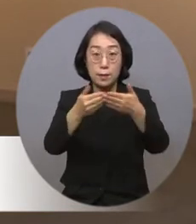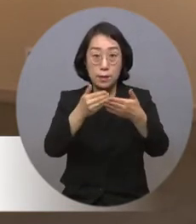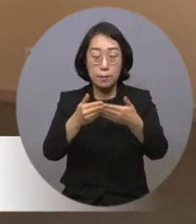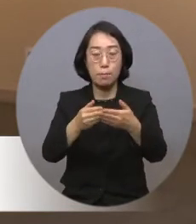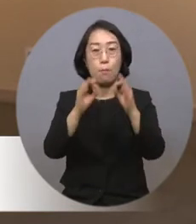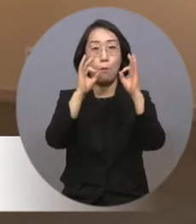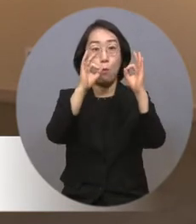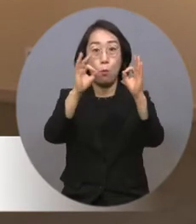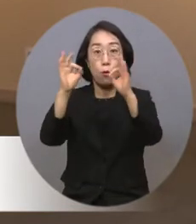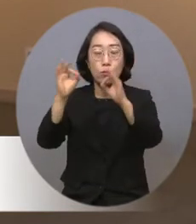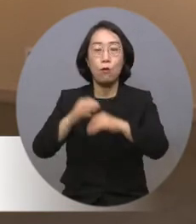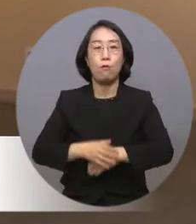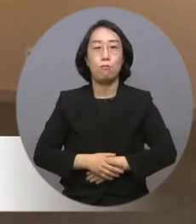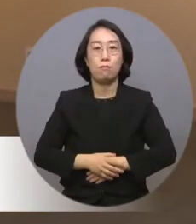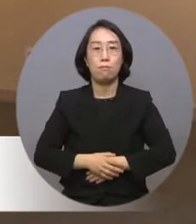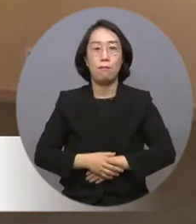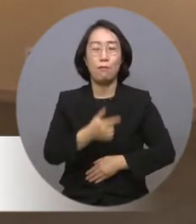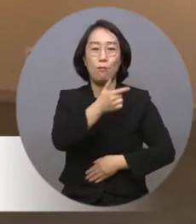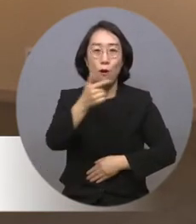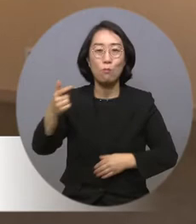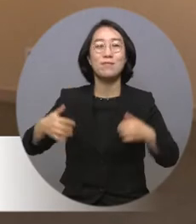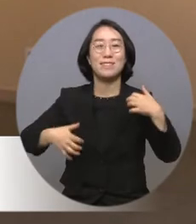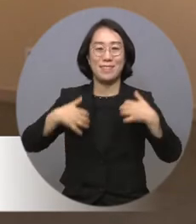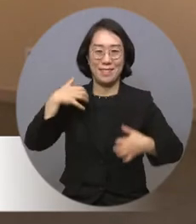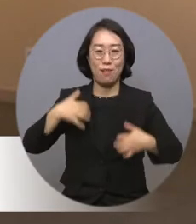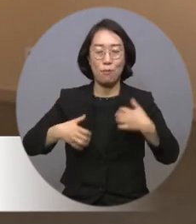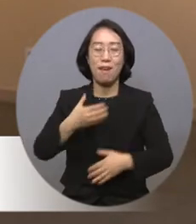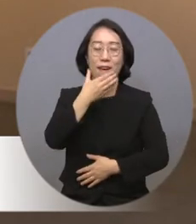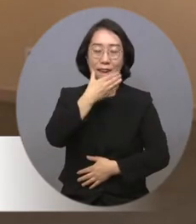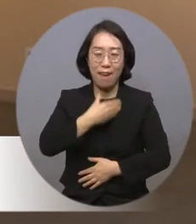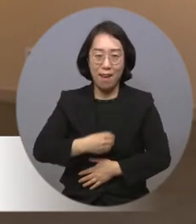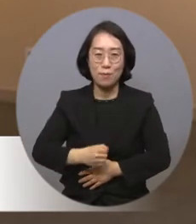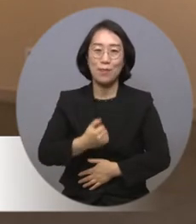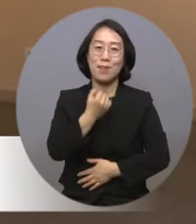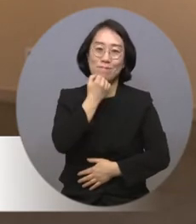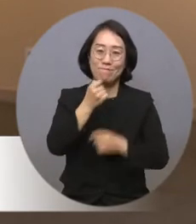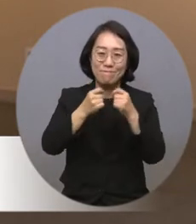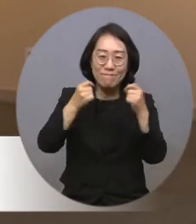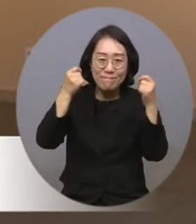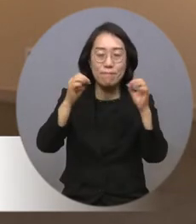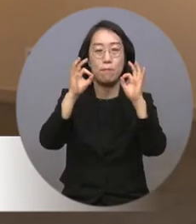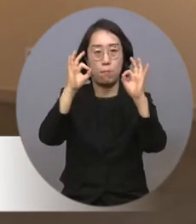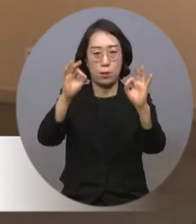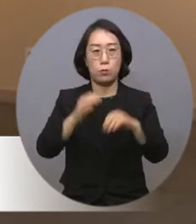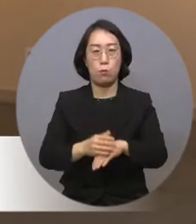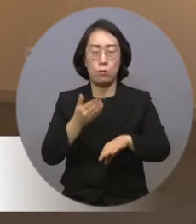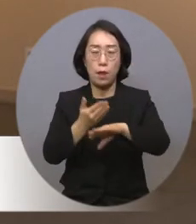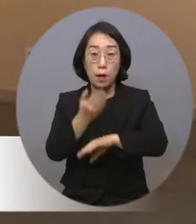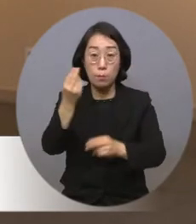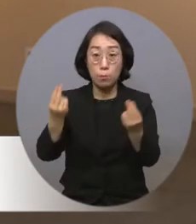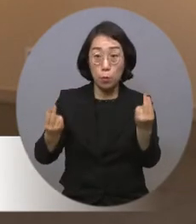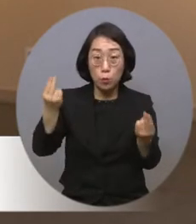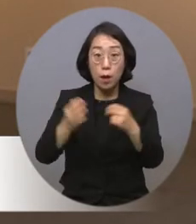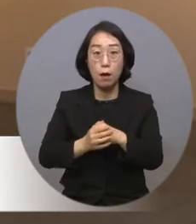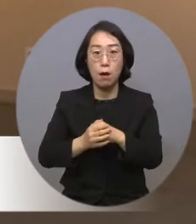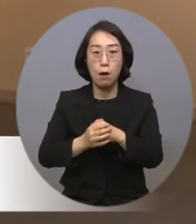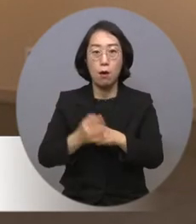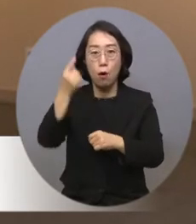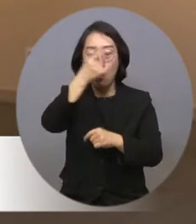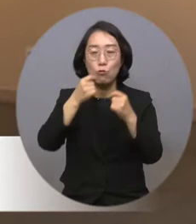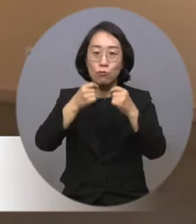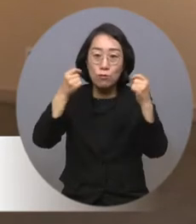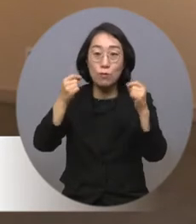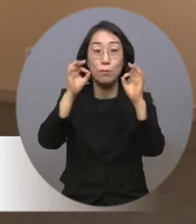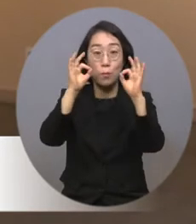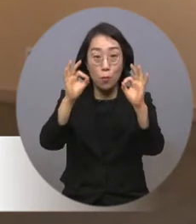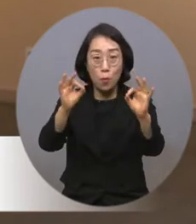보면서 너무 즐겁게 행복하게 웃으시는 거예요. 다른 어떤 것보다도 그분들의 웃는 모습을 볼